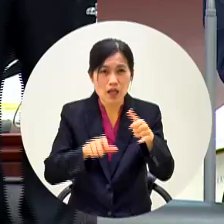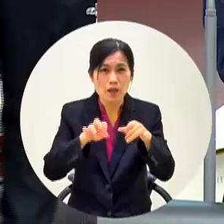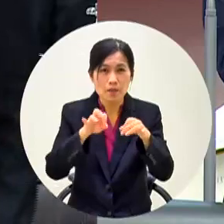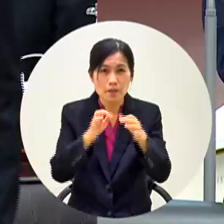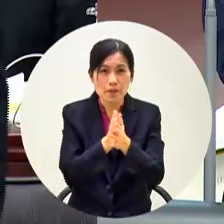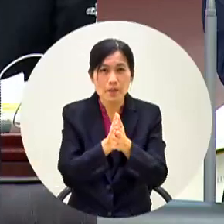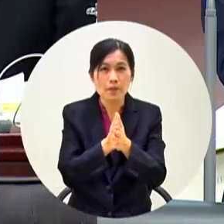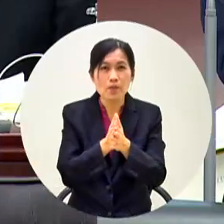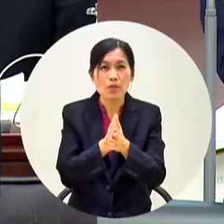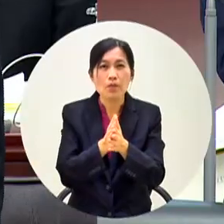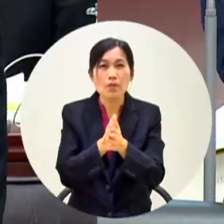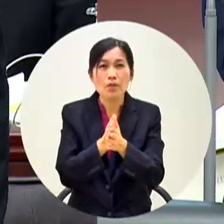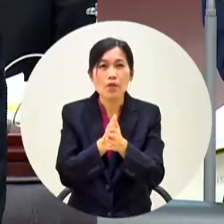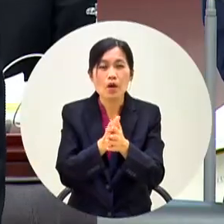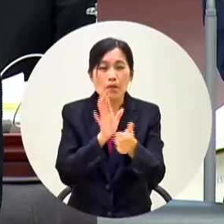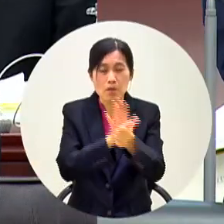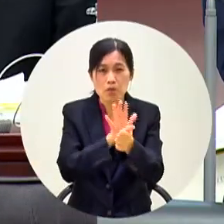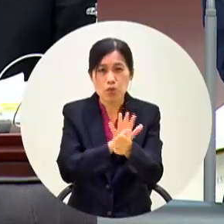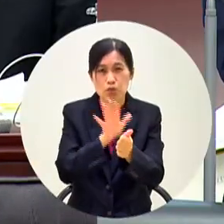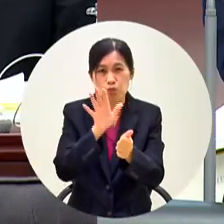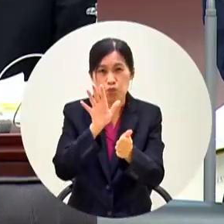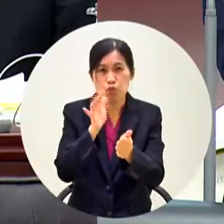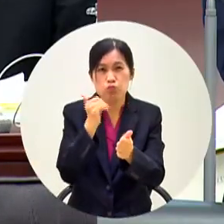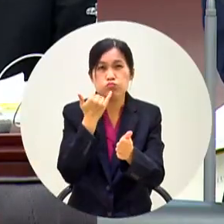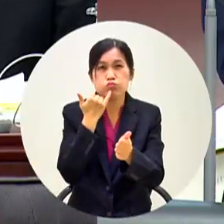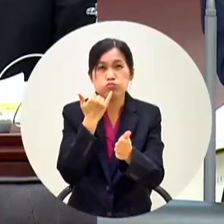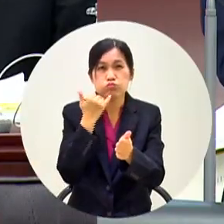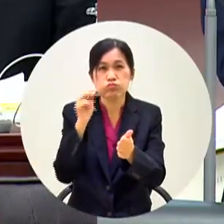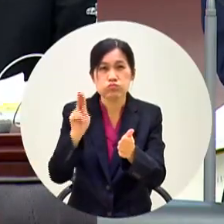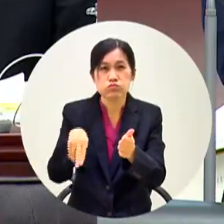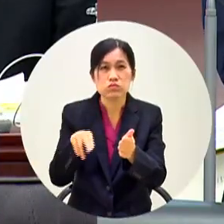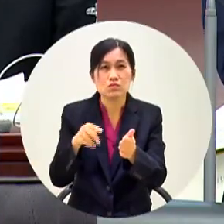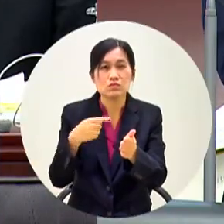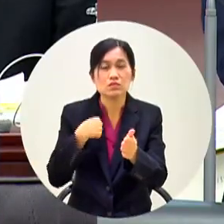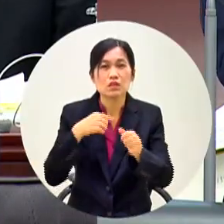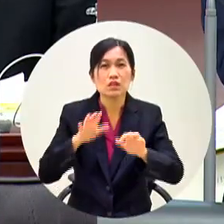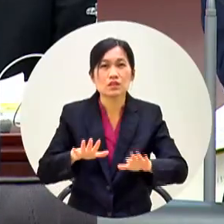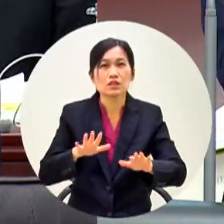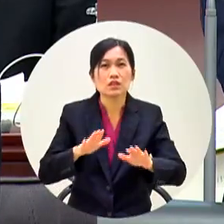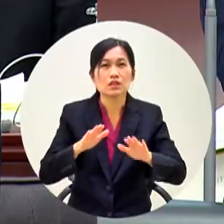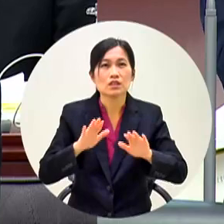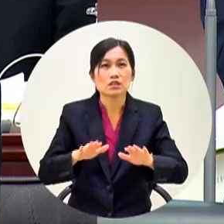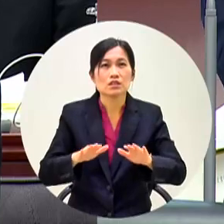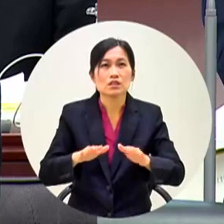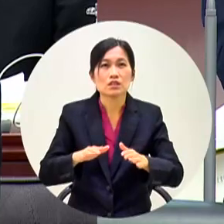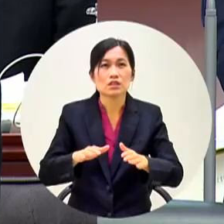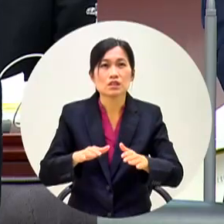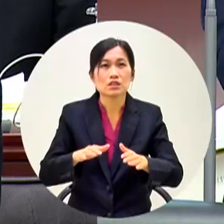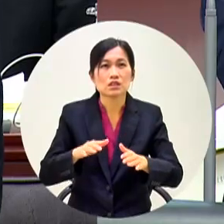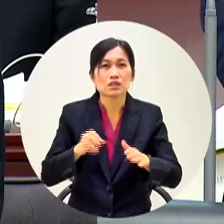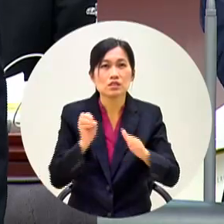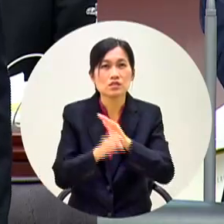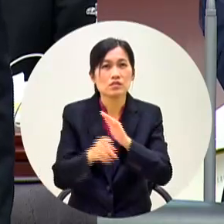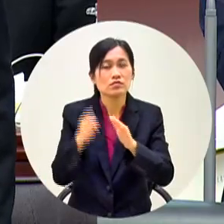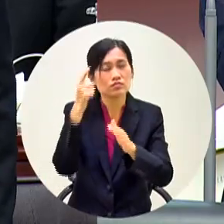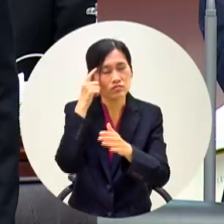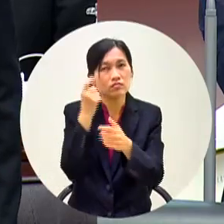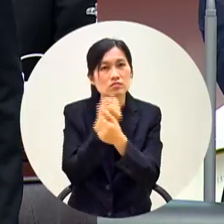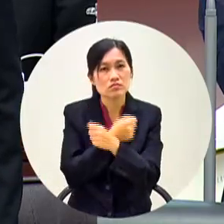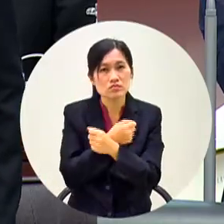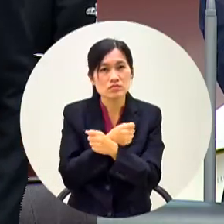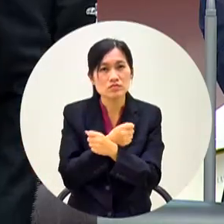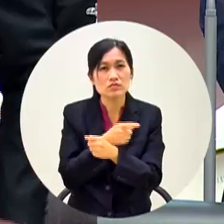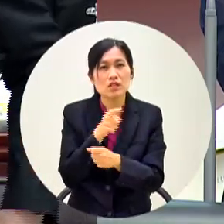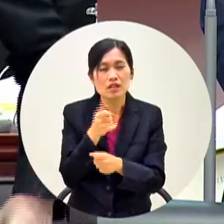助。市长，我觉得这个都是今天给你参考 了。好，谢谢。 因为 谢谢陈议员指教。 因为可以看得出